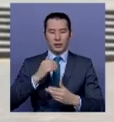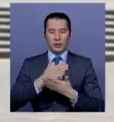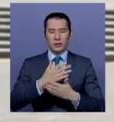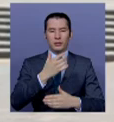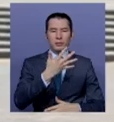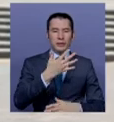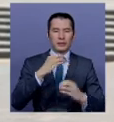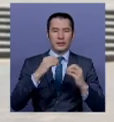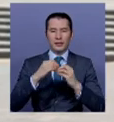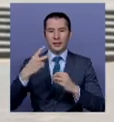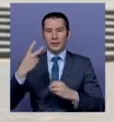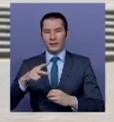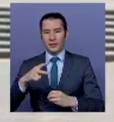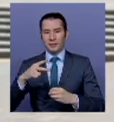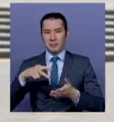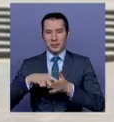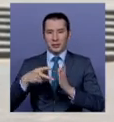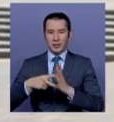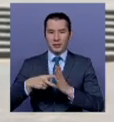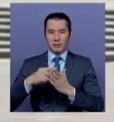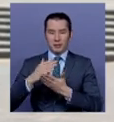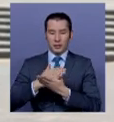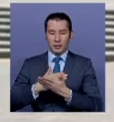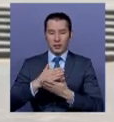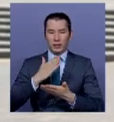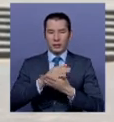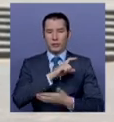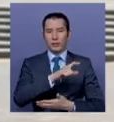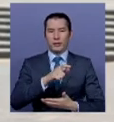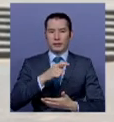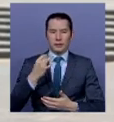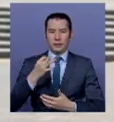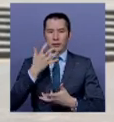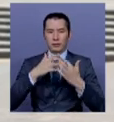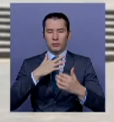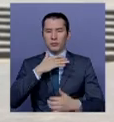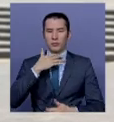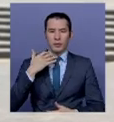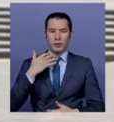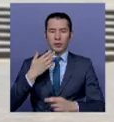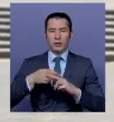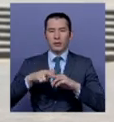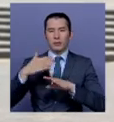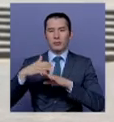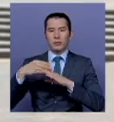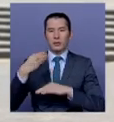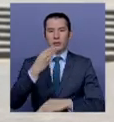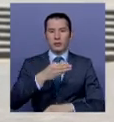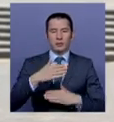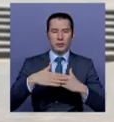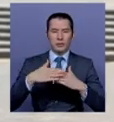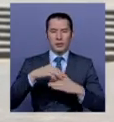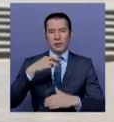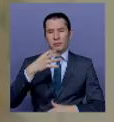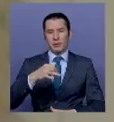5-10-20 бағдарламасына қызығушылық танытқан тұрғындар көп. Мамандар аталған жаңа бағдарлама бойынша несие беру шамамен маусым айында